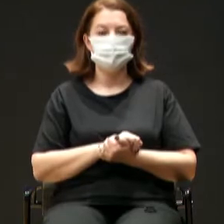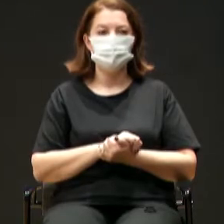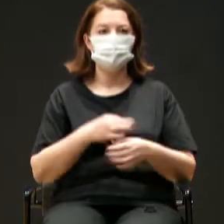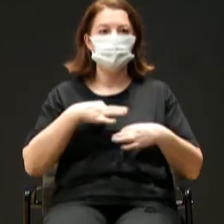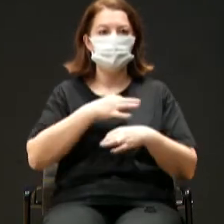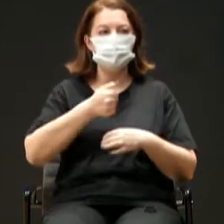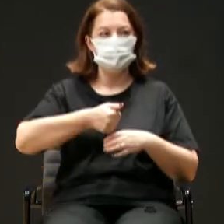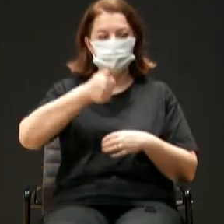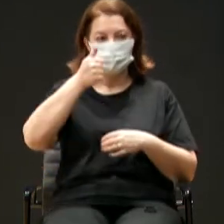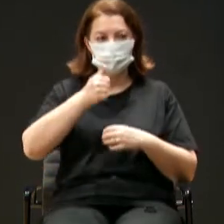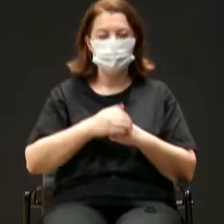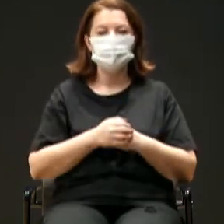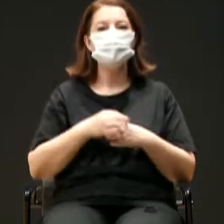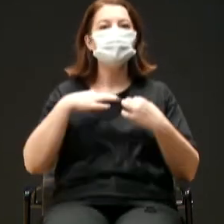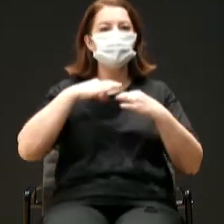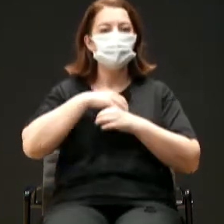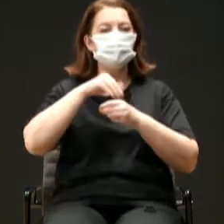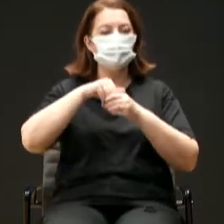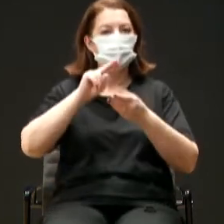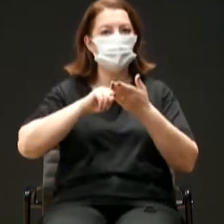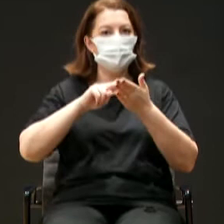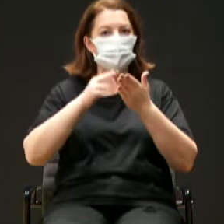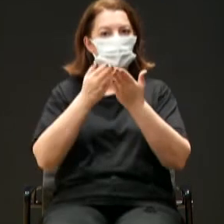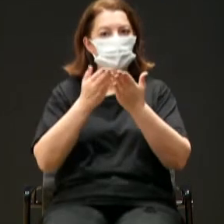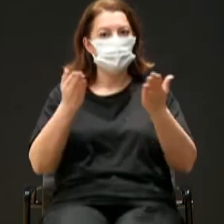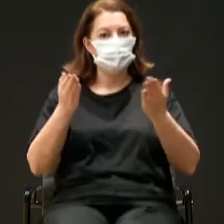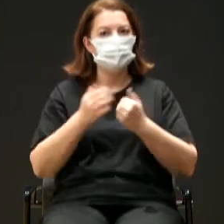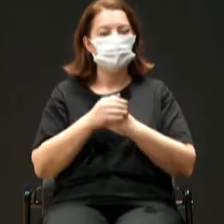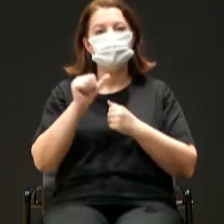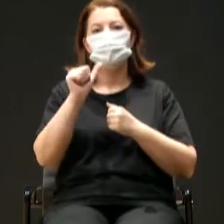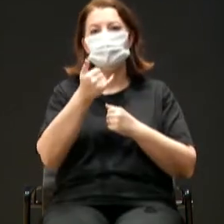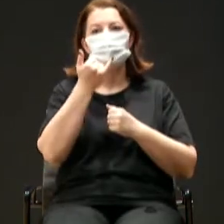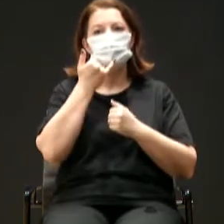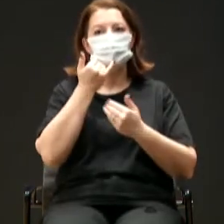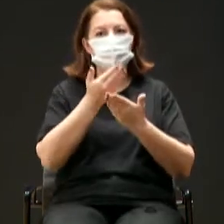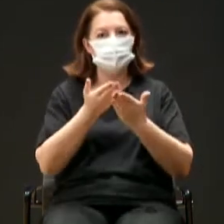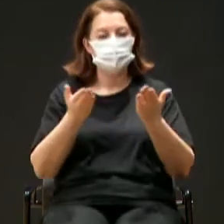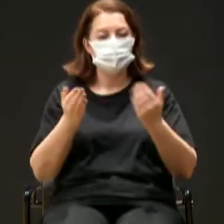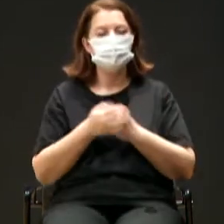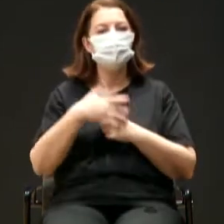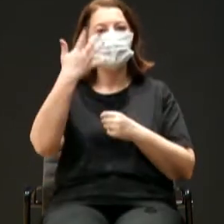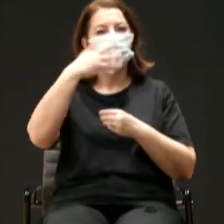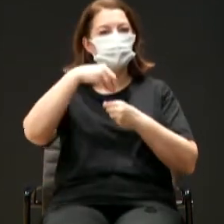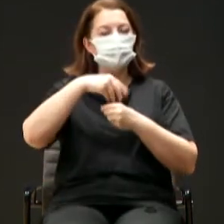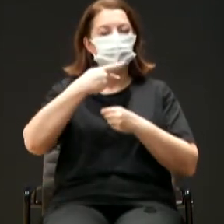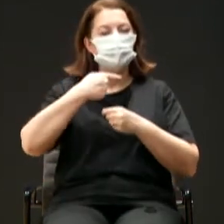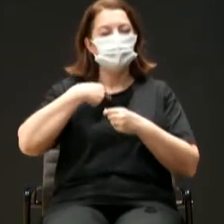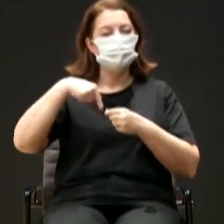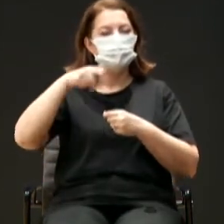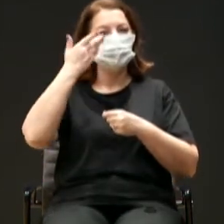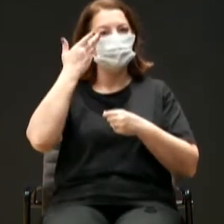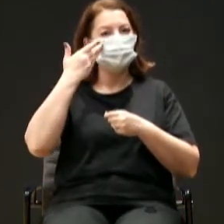Sayın Başkan, Sayın Meclis Üyeleri, kıymetli misafirlerimiz, ekranları başında bizi